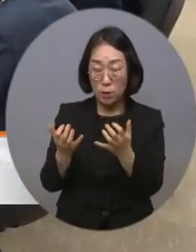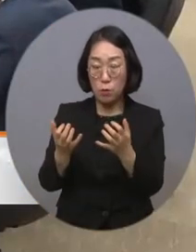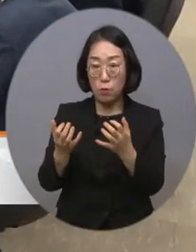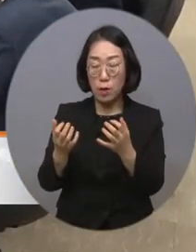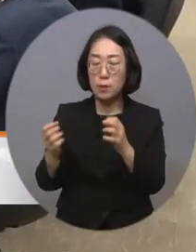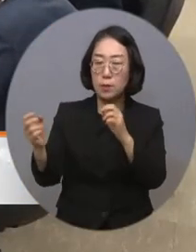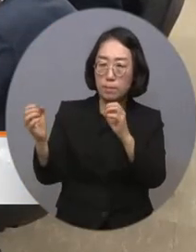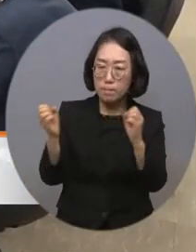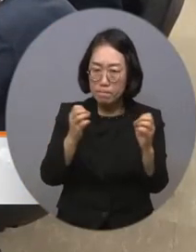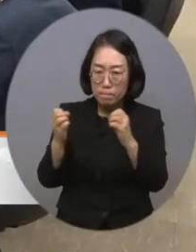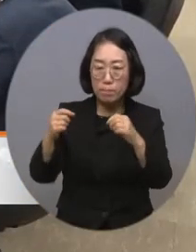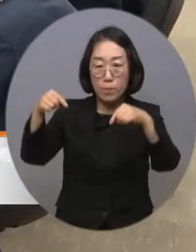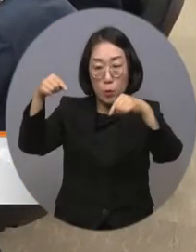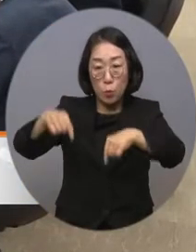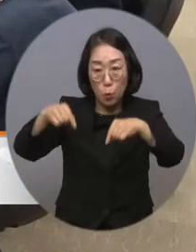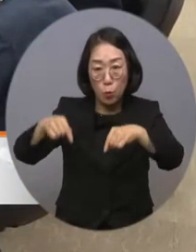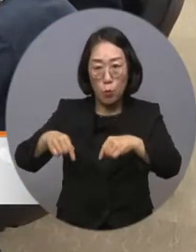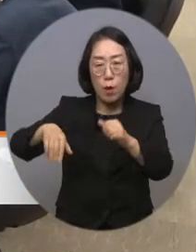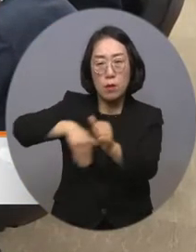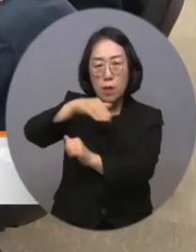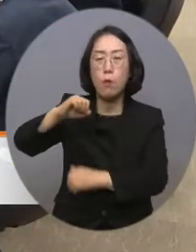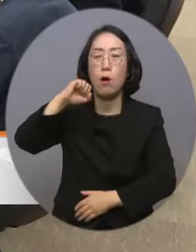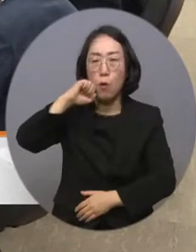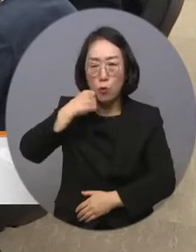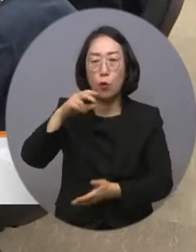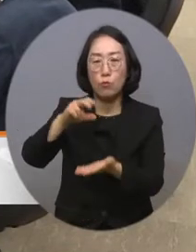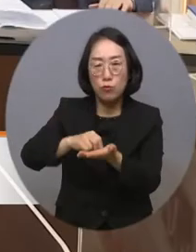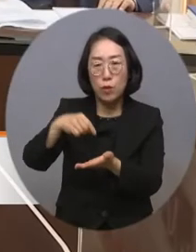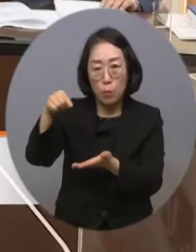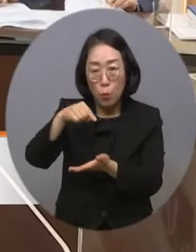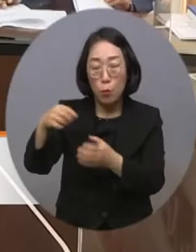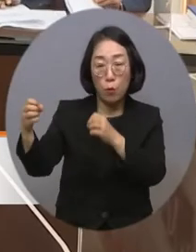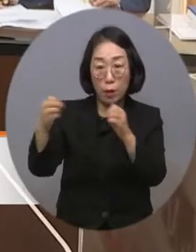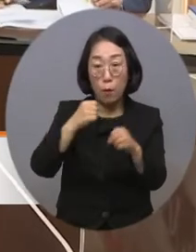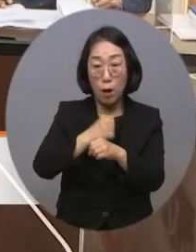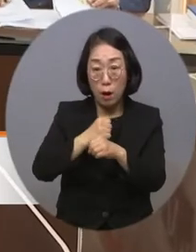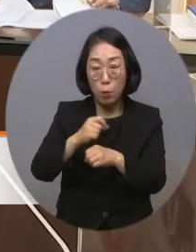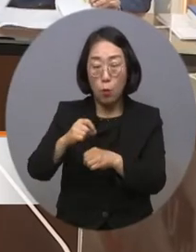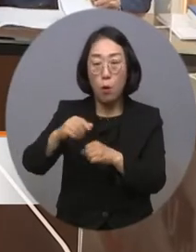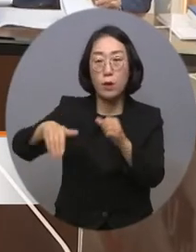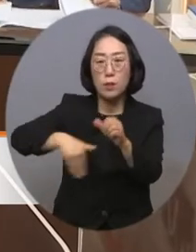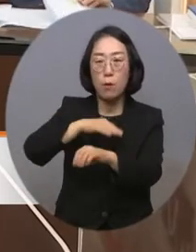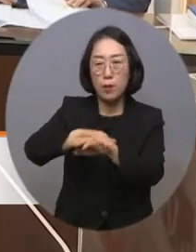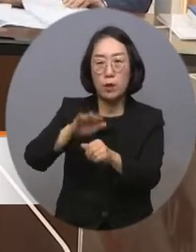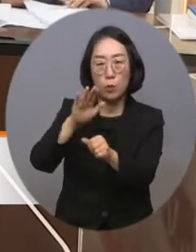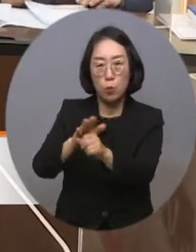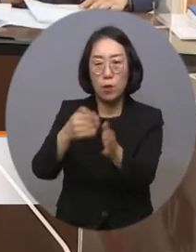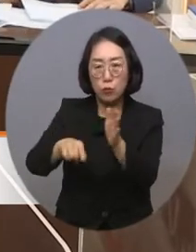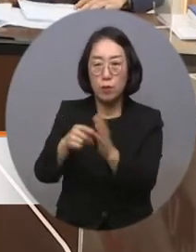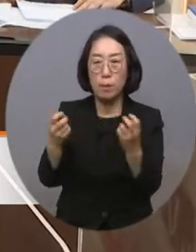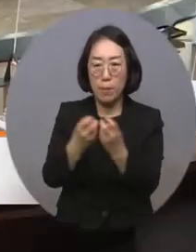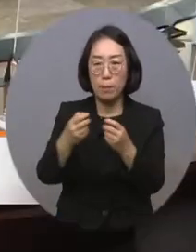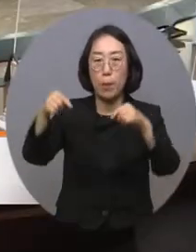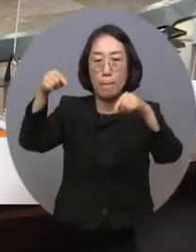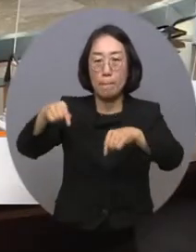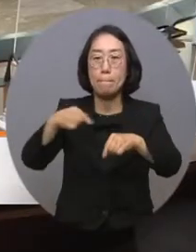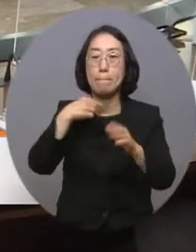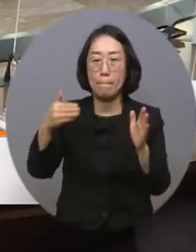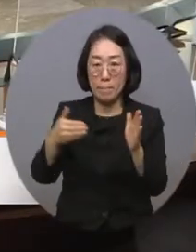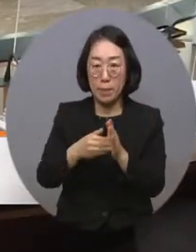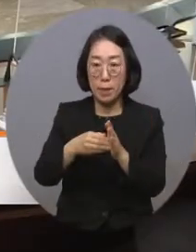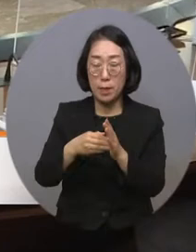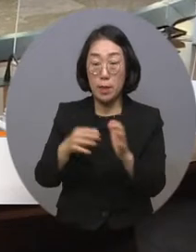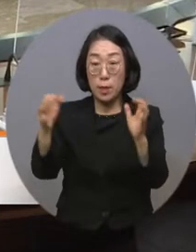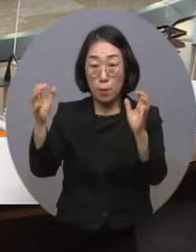현장 애로사항을 살피고 여성이 기업하기 좋은 전남 만들기를 위한 다양한 방안을 논의했습니다. 간담회에는